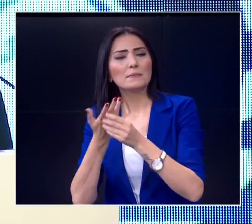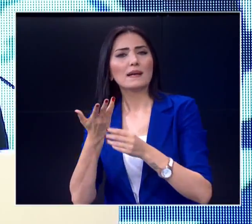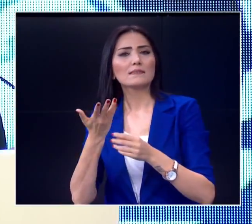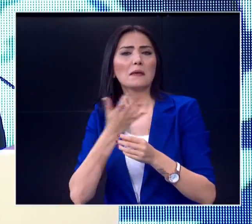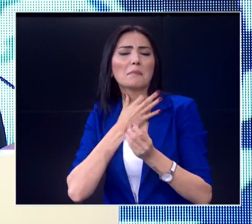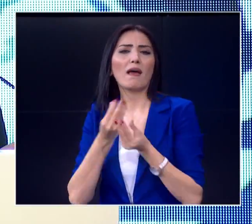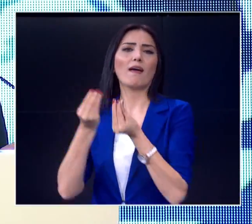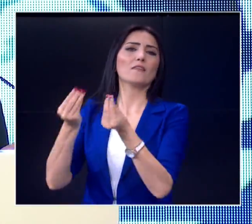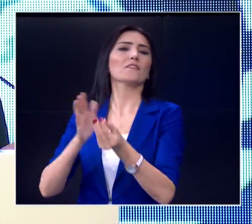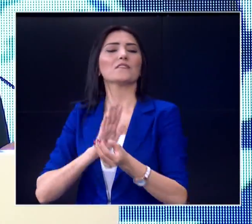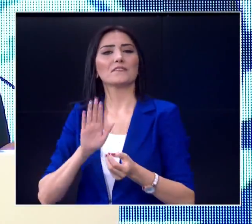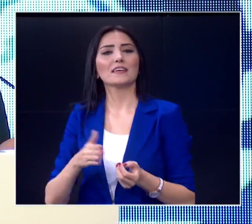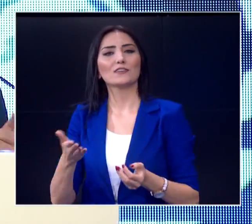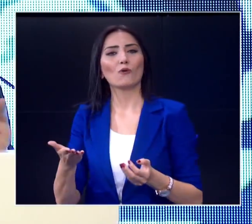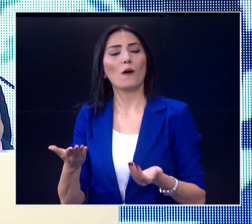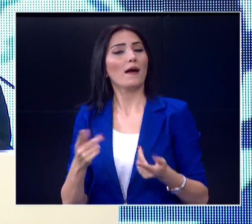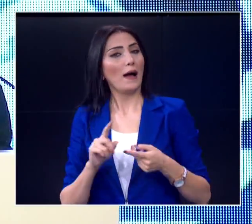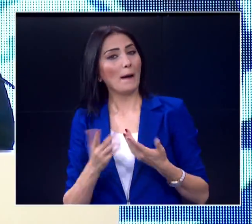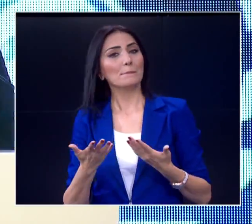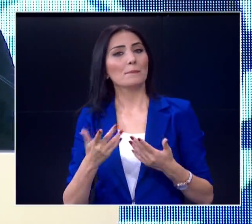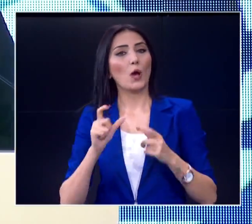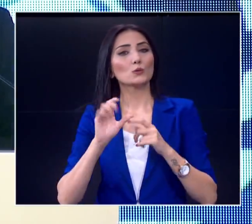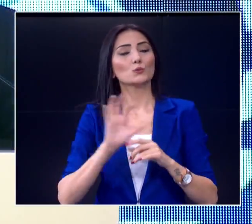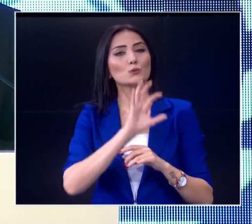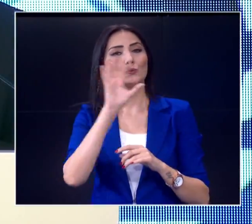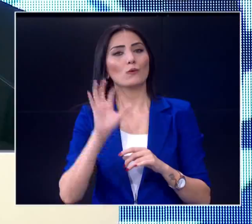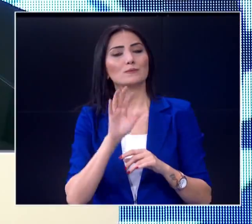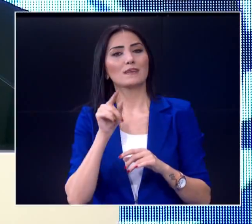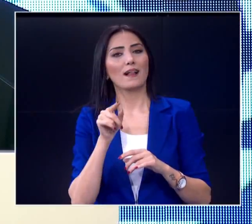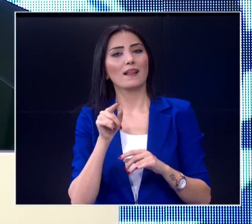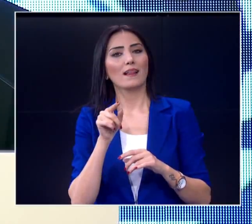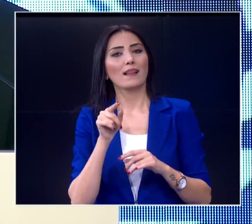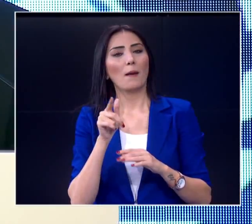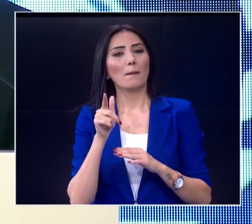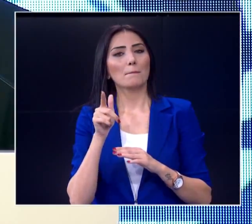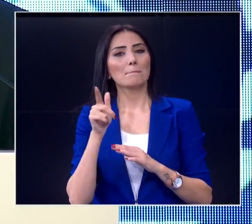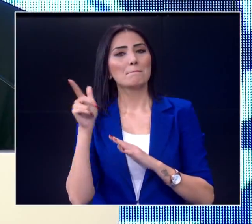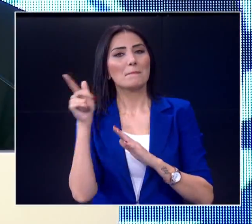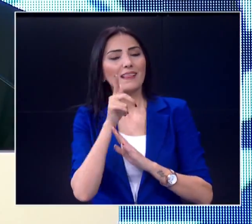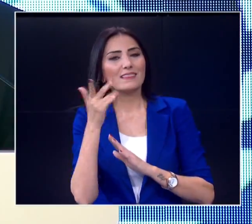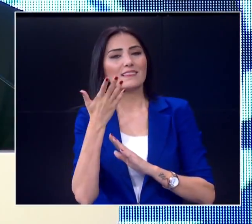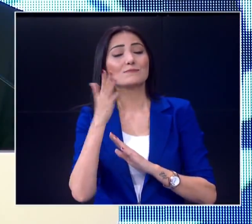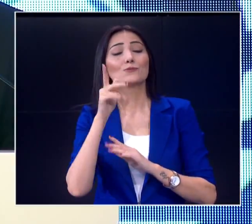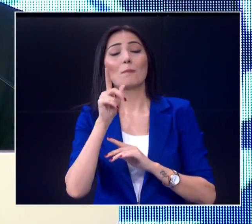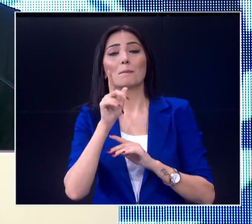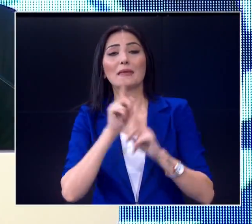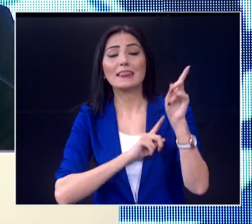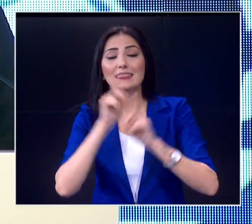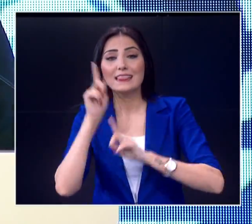imkanı veriyor. Ama sosyal medya, internet